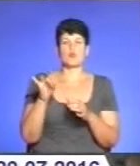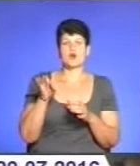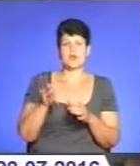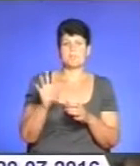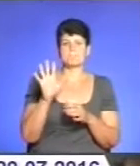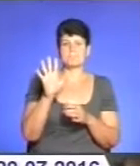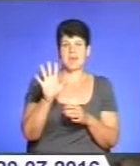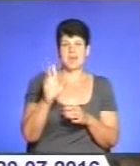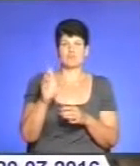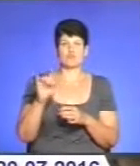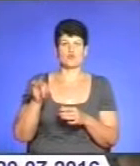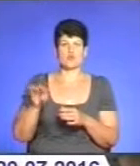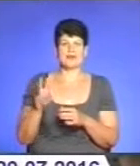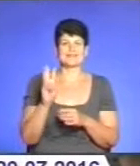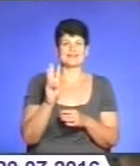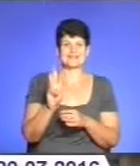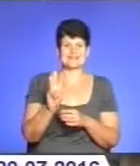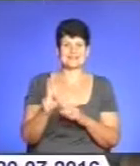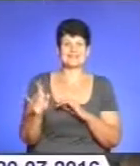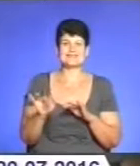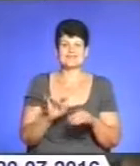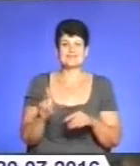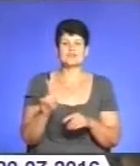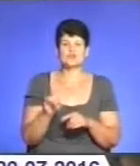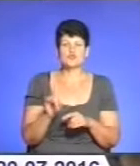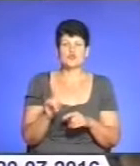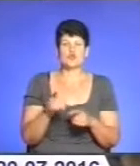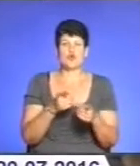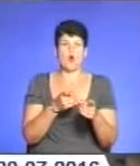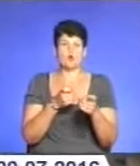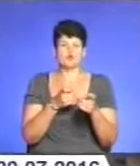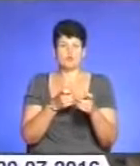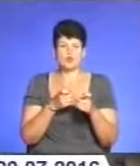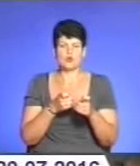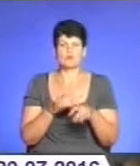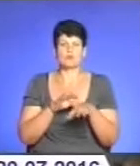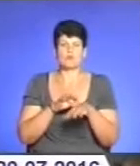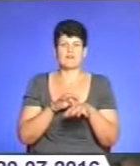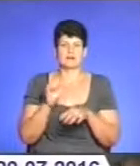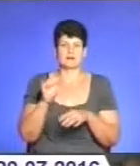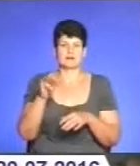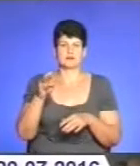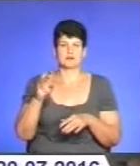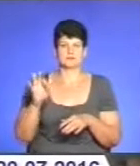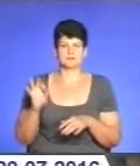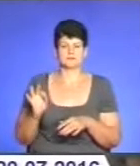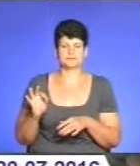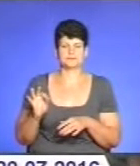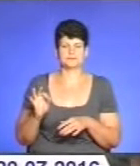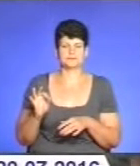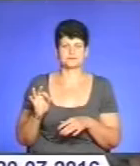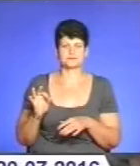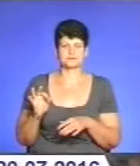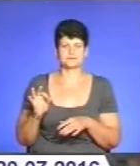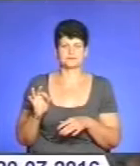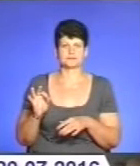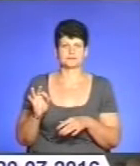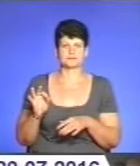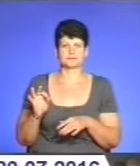і «Буря-3», дії щодо озброєних злочинців, проведення антитерористичної